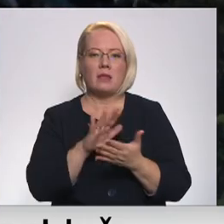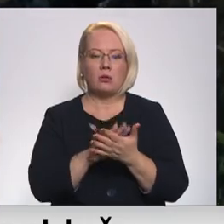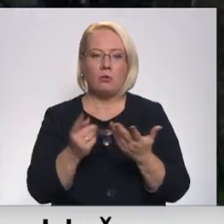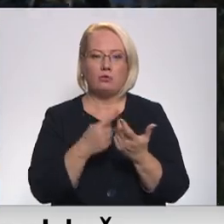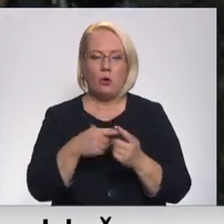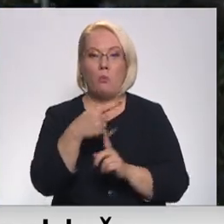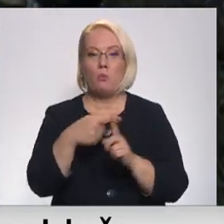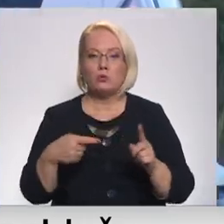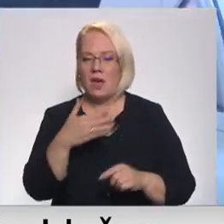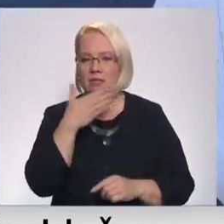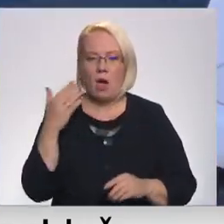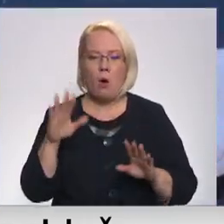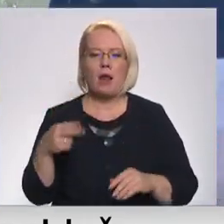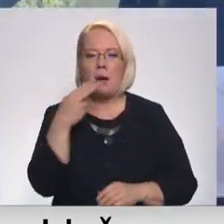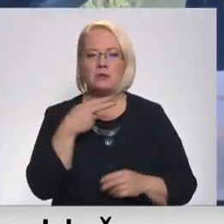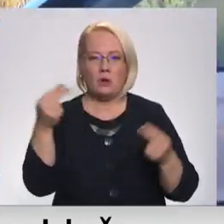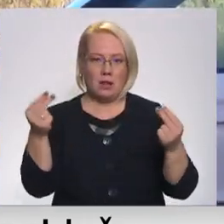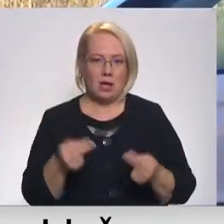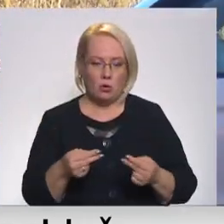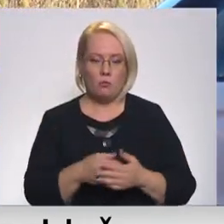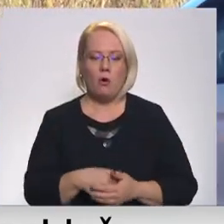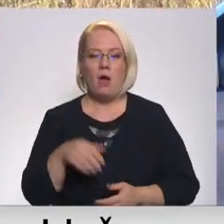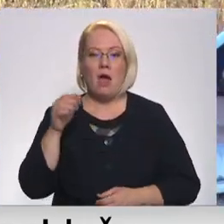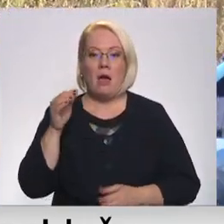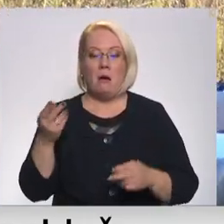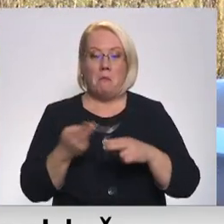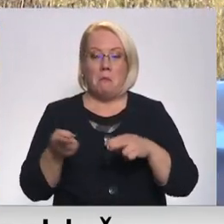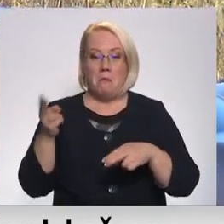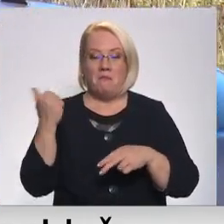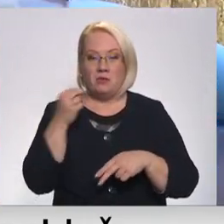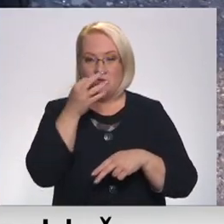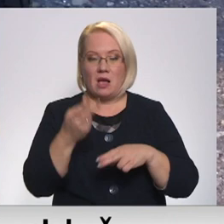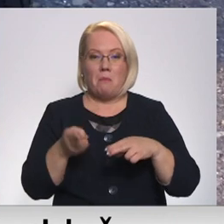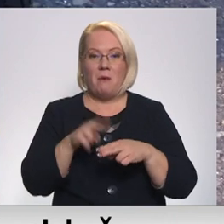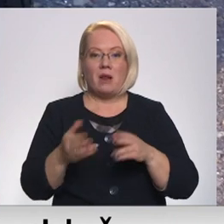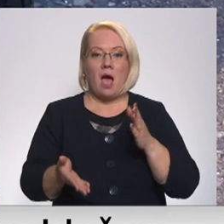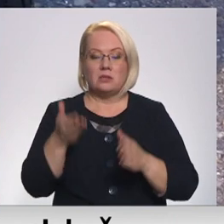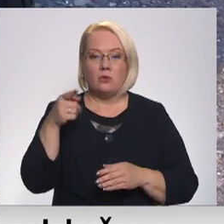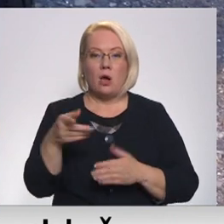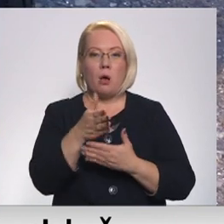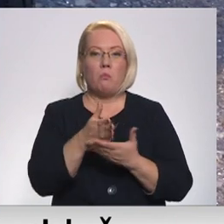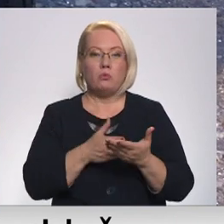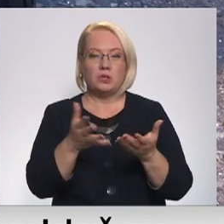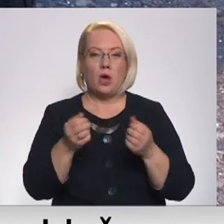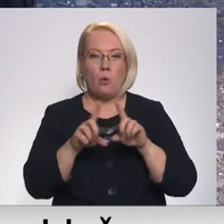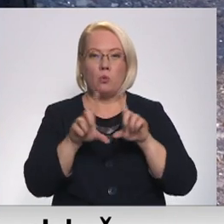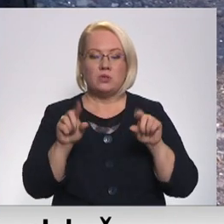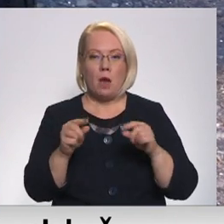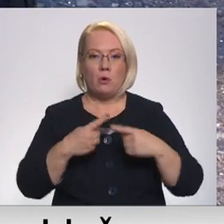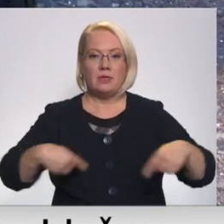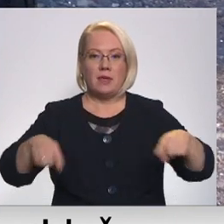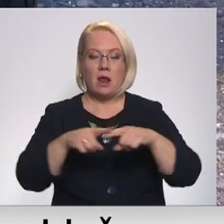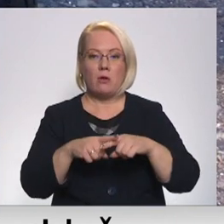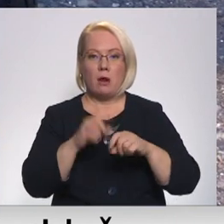ar apsaimniekotāju. Papildus varam akcentēt to, kad aptuveni pusē arī no uzņēmumu teritorijām ir konstatēti